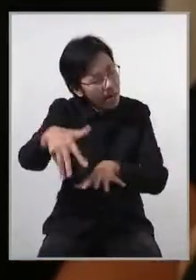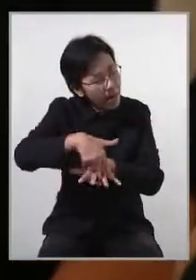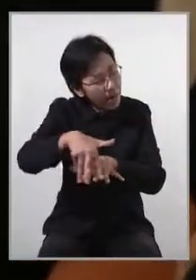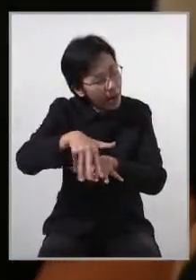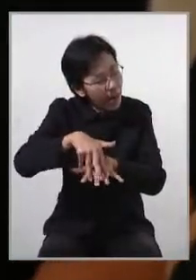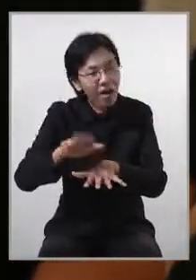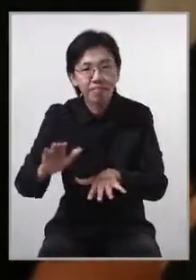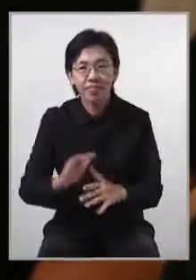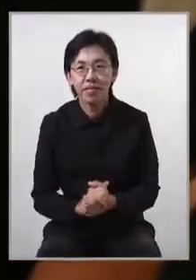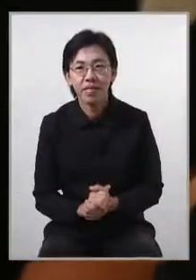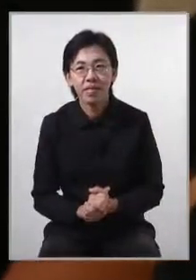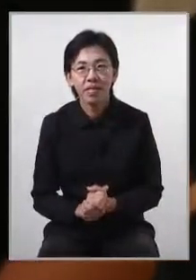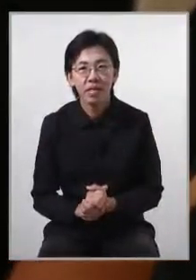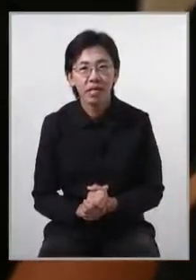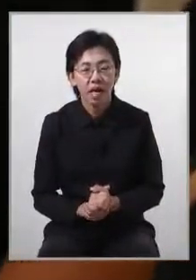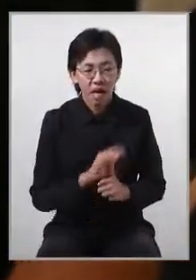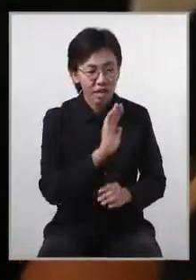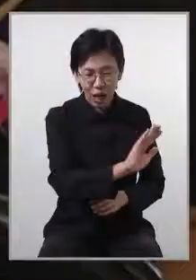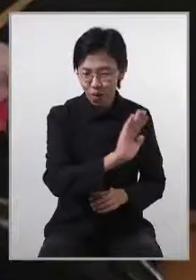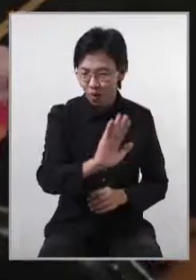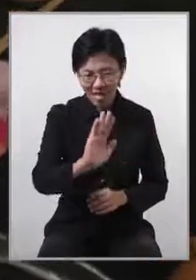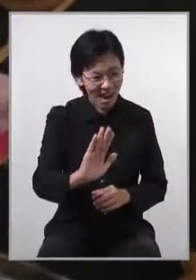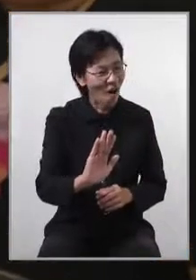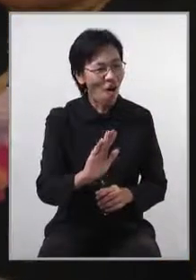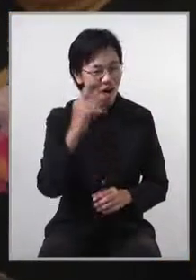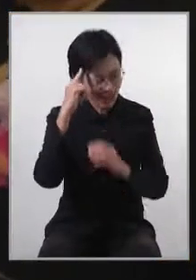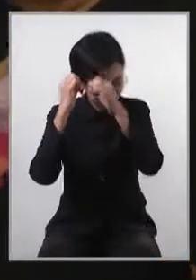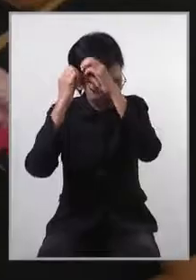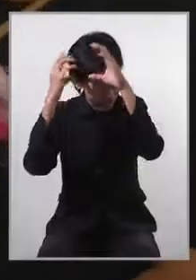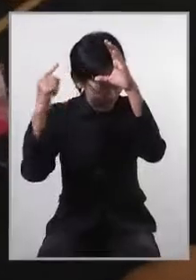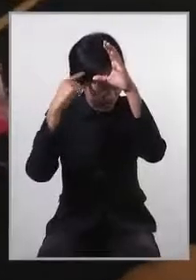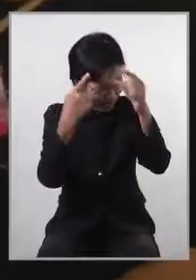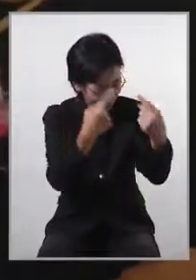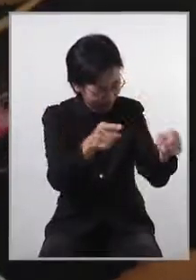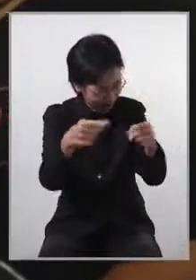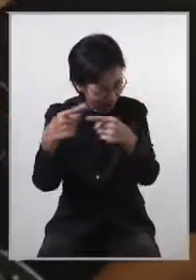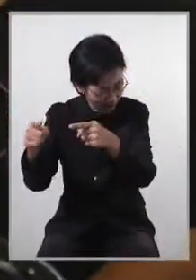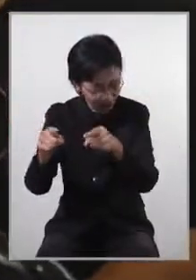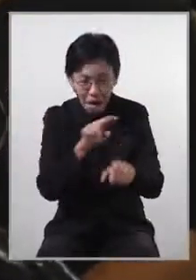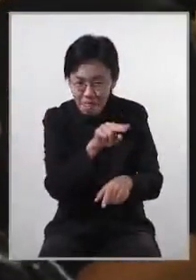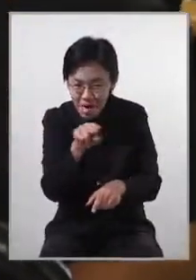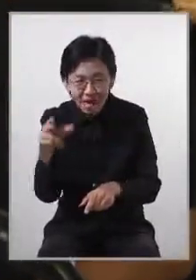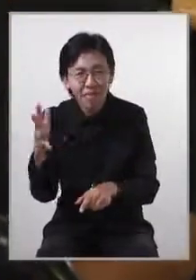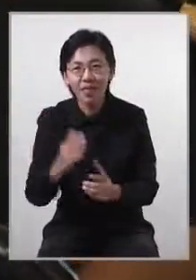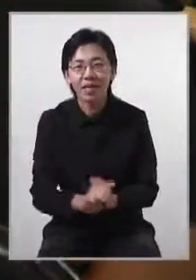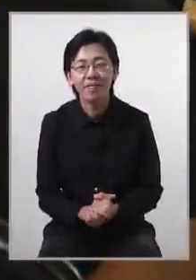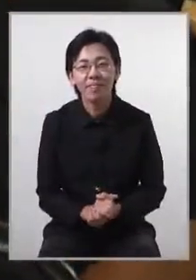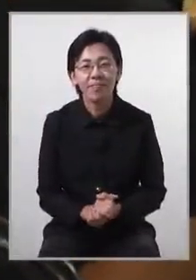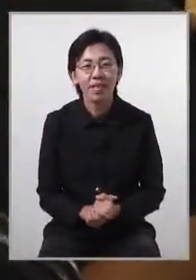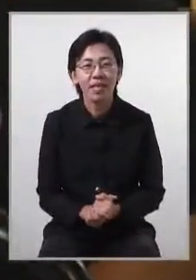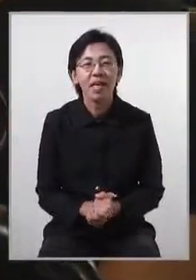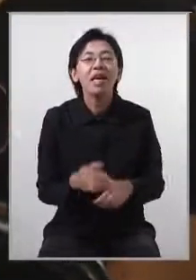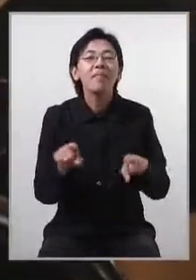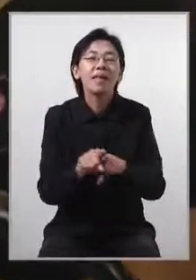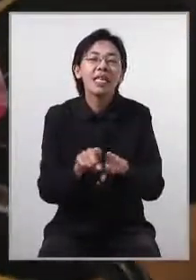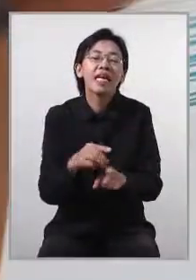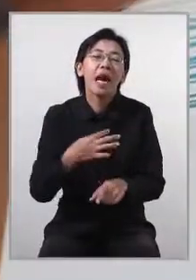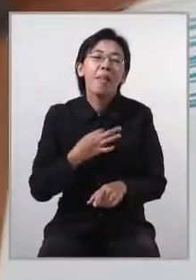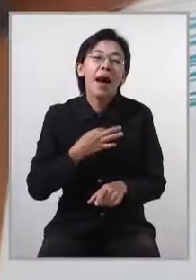นยังฝันไม่ซ้ำกัน ฝันไม่เหมือนกัน ใช่ครับเราไม่เคยซ้ำฝันซ้ำกันเลยเช่นเดียวกันการทอผ้าเขาก็เหมือน